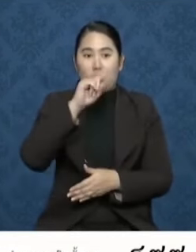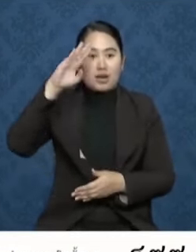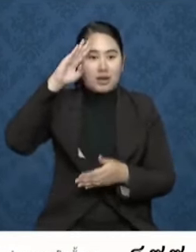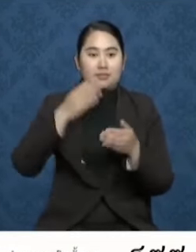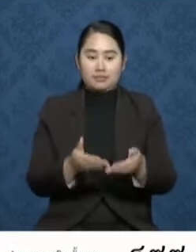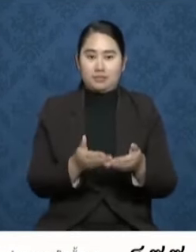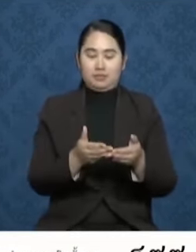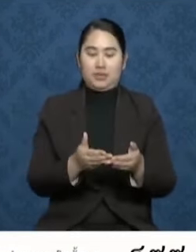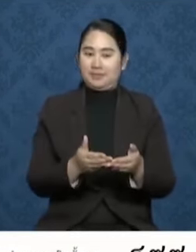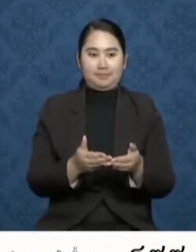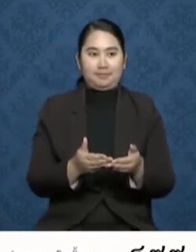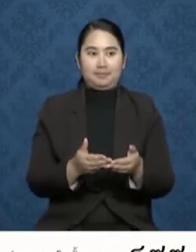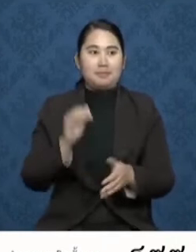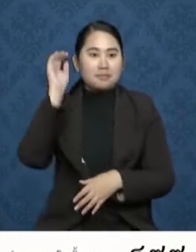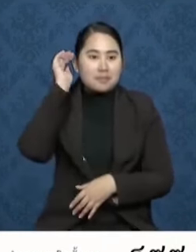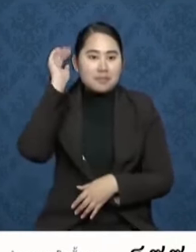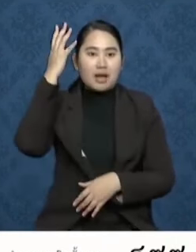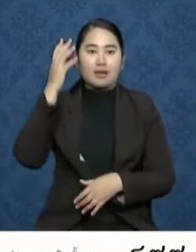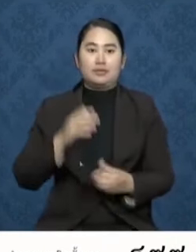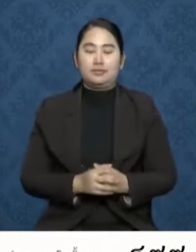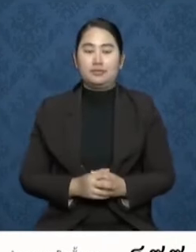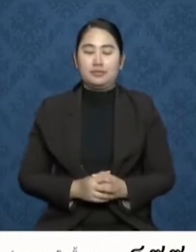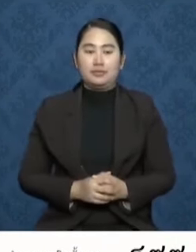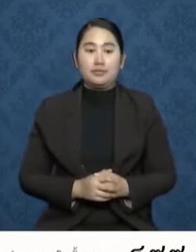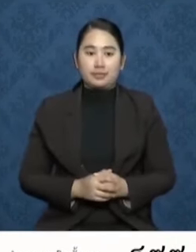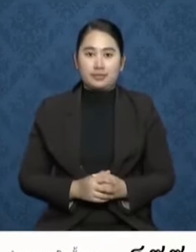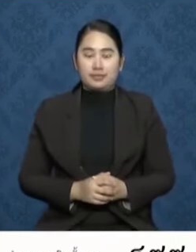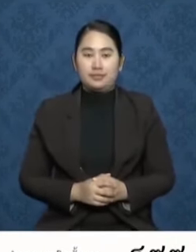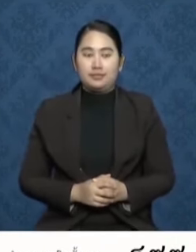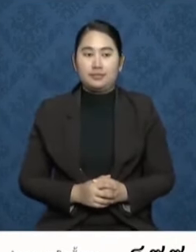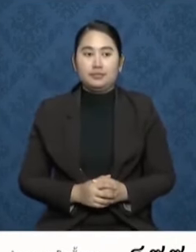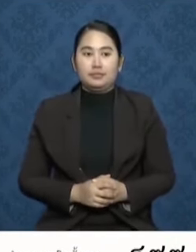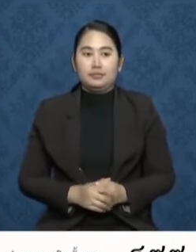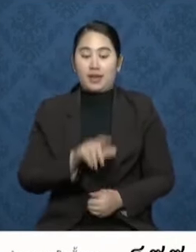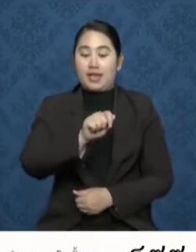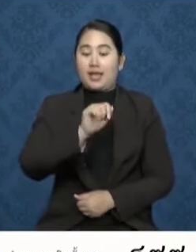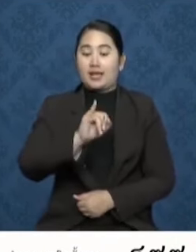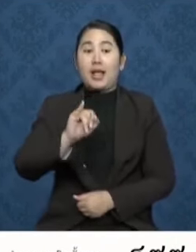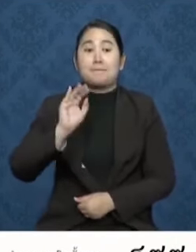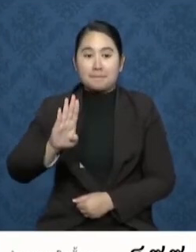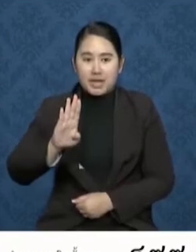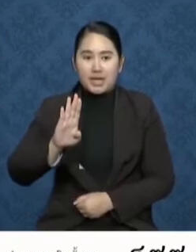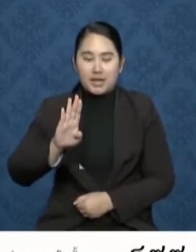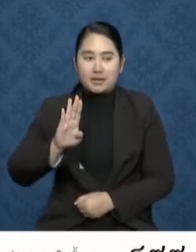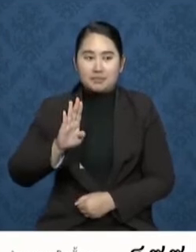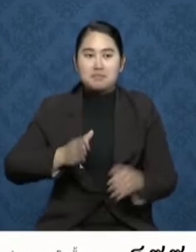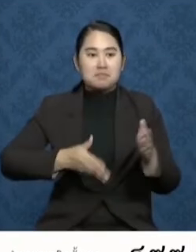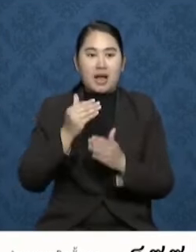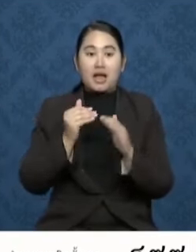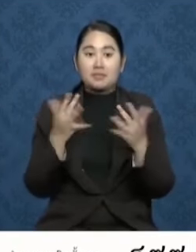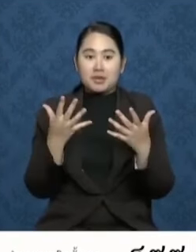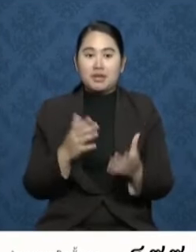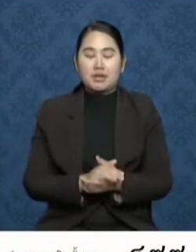ปฏิเสธที่จะทำตามคำแนะนำของธนาคารaiibแล้ว aiibยังไม่อนุมัติไม่ว่าแต่